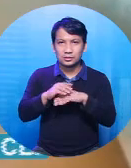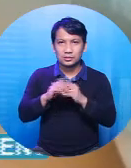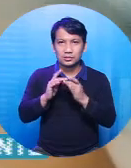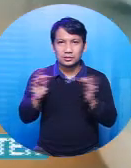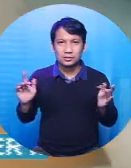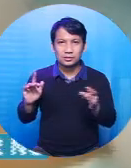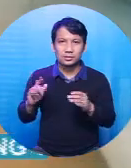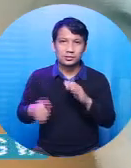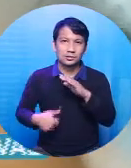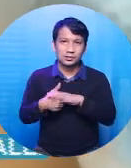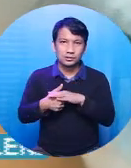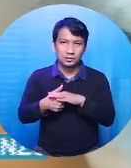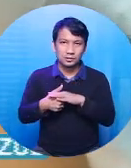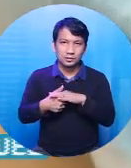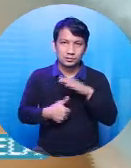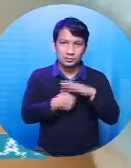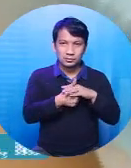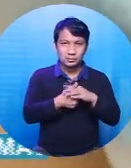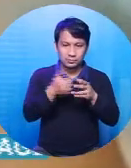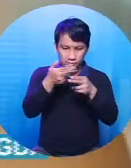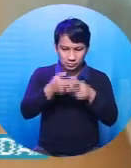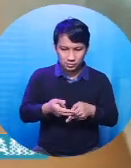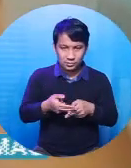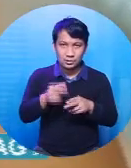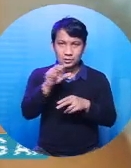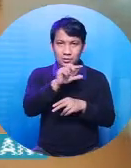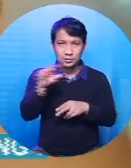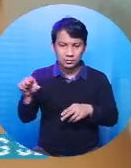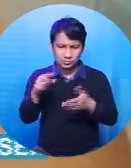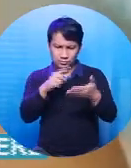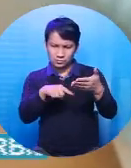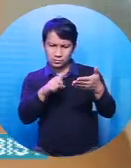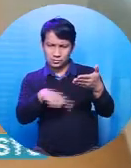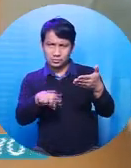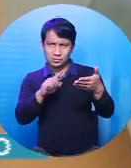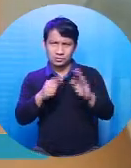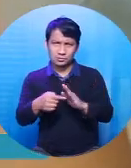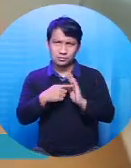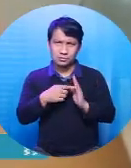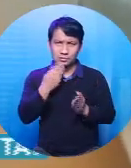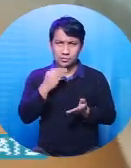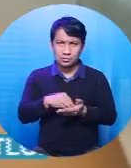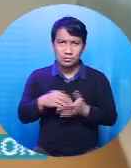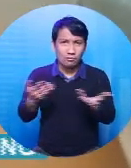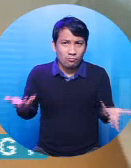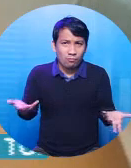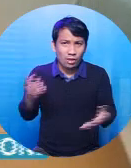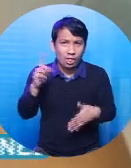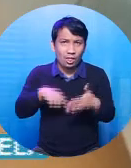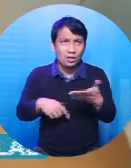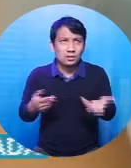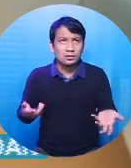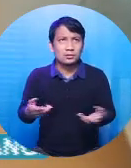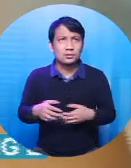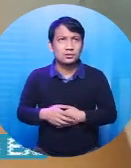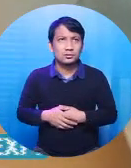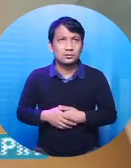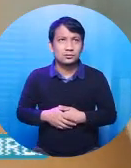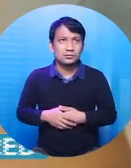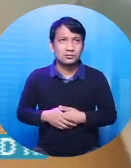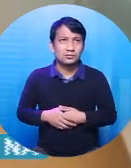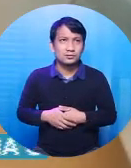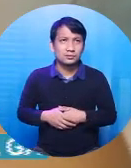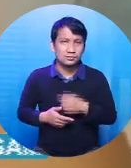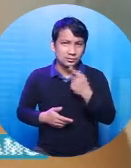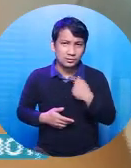walang nagpa-pop na ano, pangalan mo sa taas, tapos tinignan ko din sa request message, wala. Be, mayroon